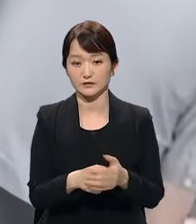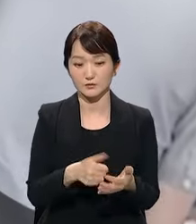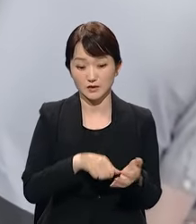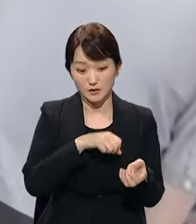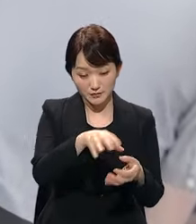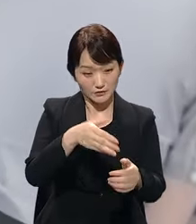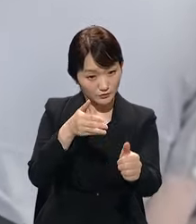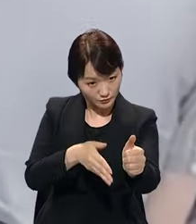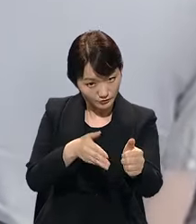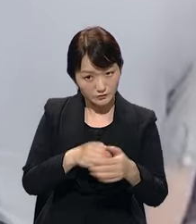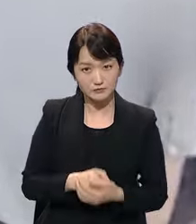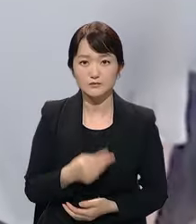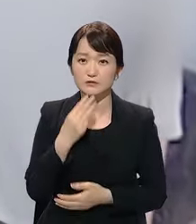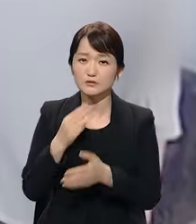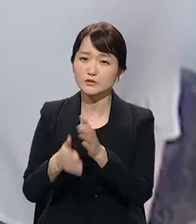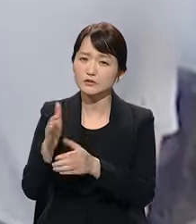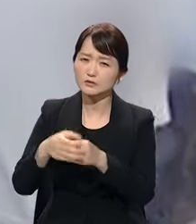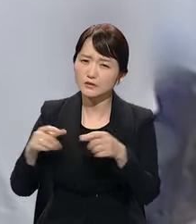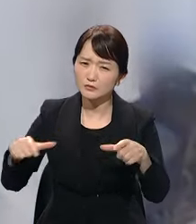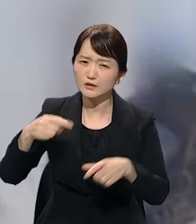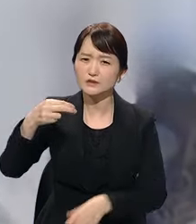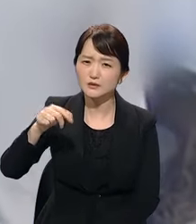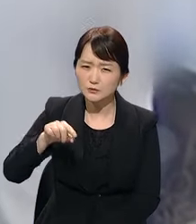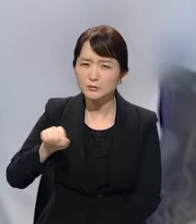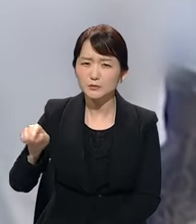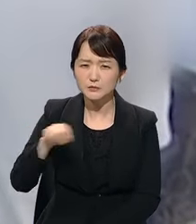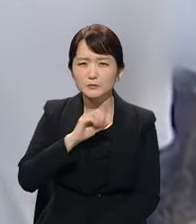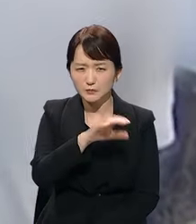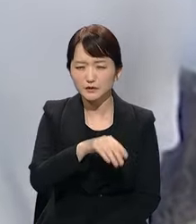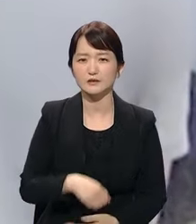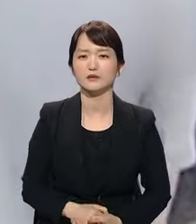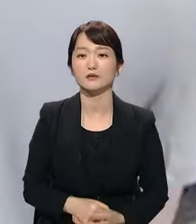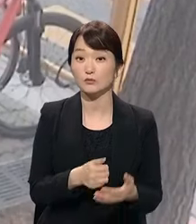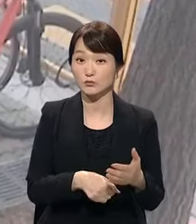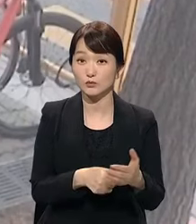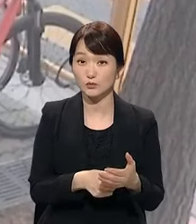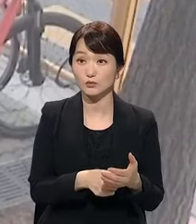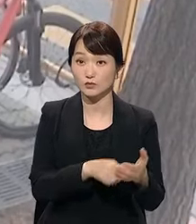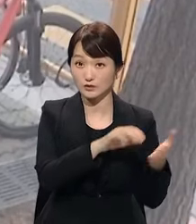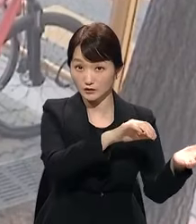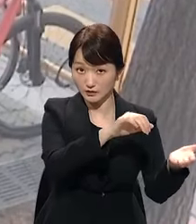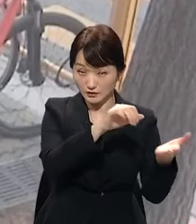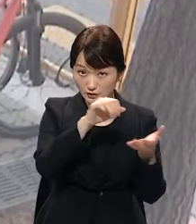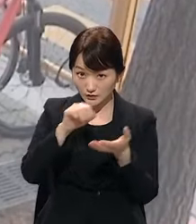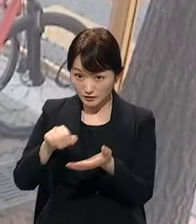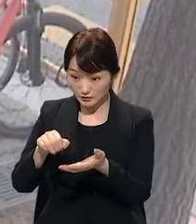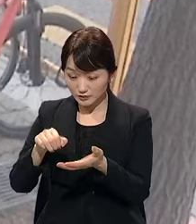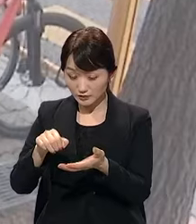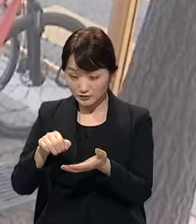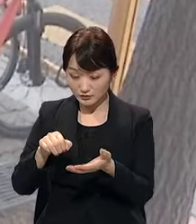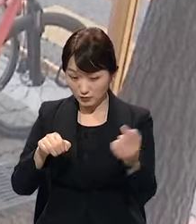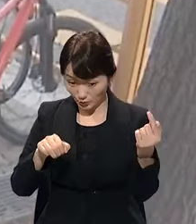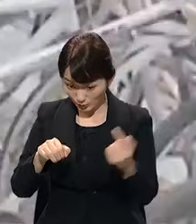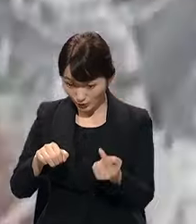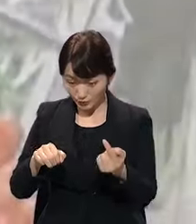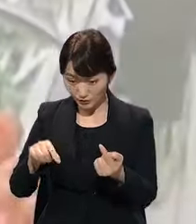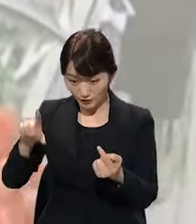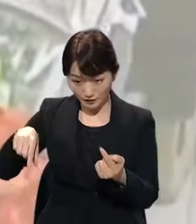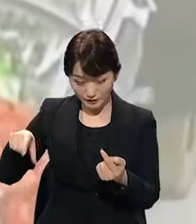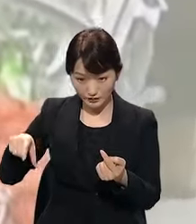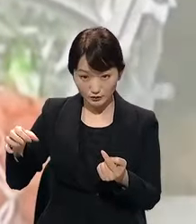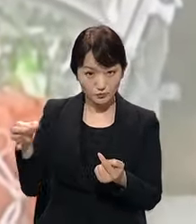있습니다. 아, 서울시 마포구 상암산 어쩌고저쩌고 하더니 아, 물건 예, 저희 집으로 오면요. 예, 집에서 계산할게요 하고선 가벼운 것만